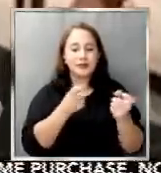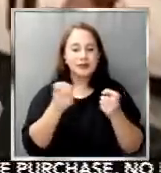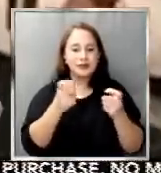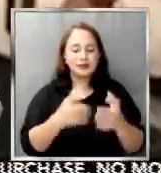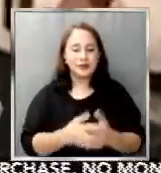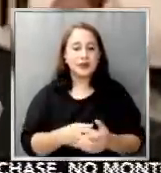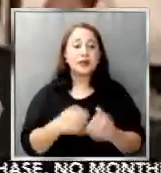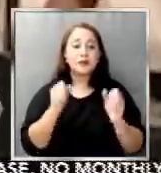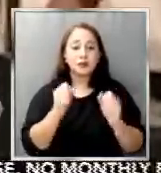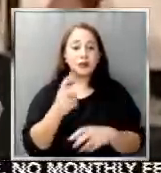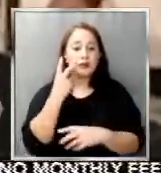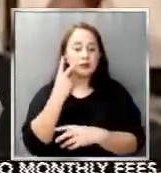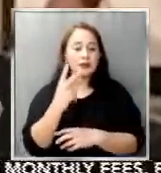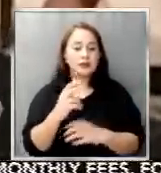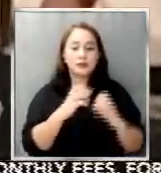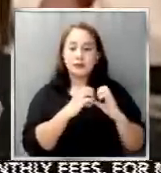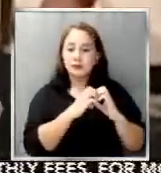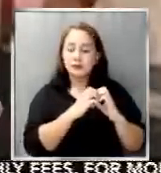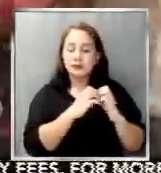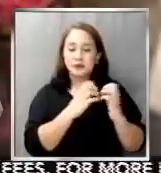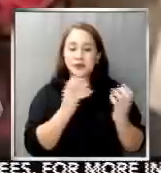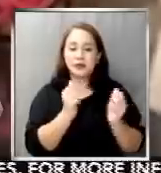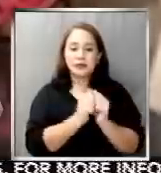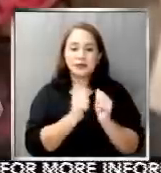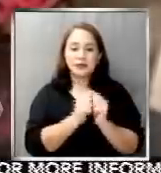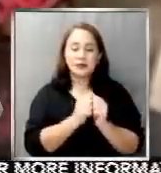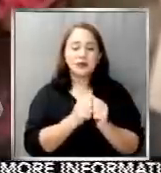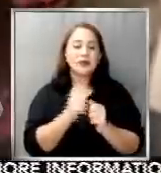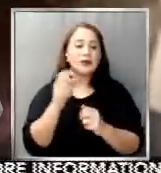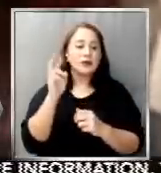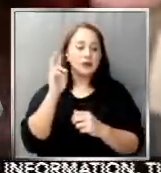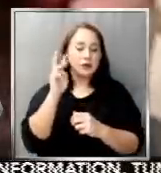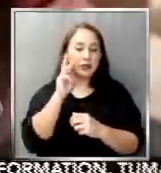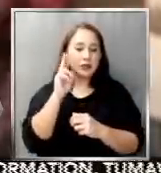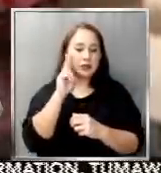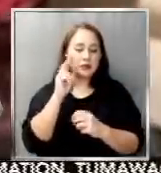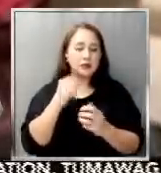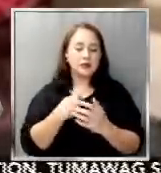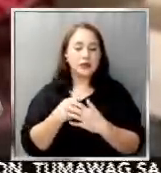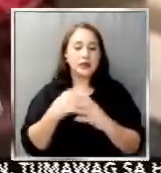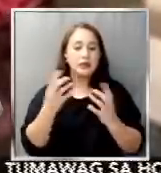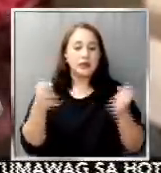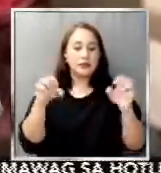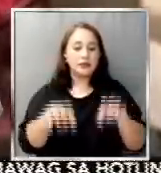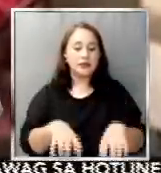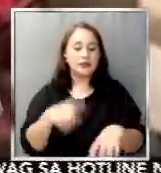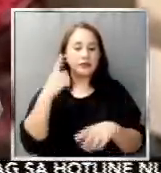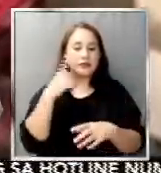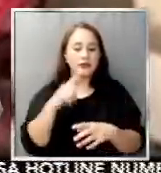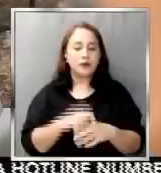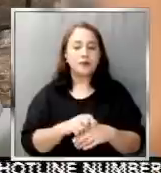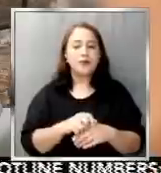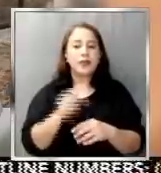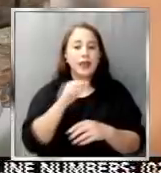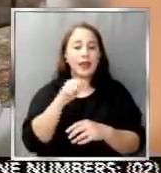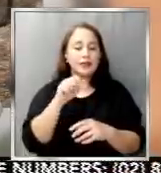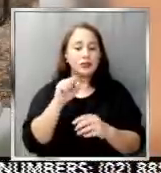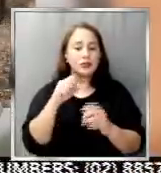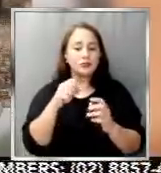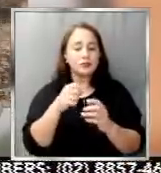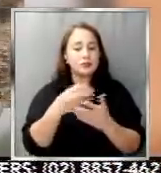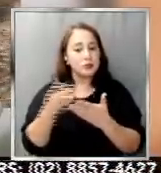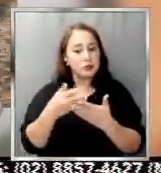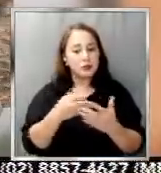sa Kapuso Network kasama si Kuya Will sa isang grand event para sa isang shopping app sa June 6. Bukod